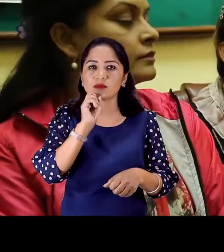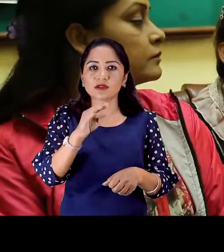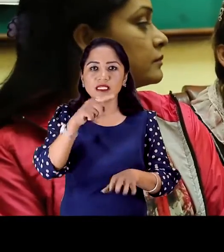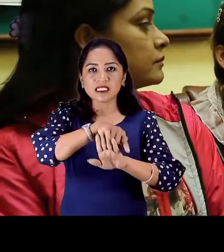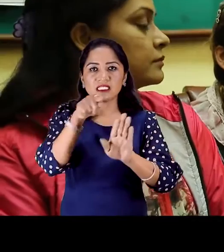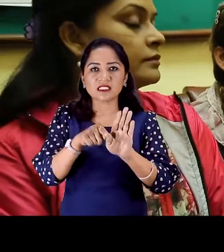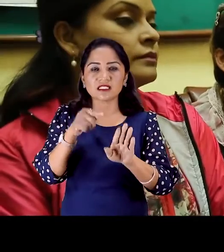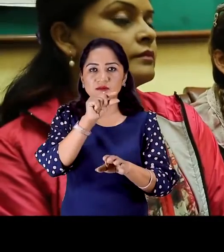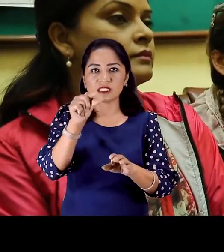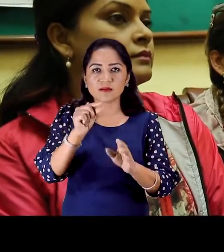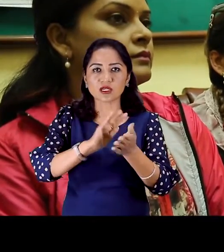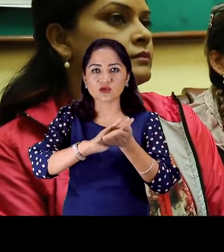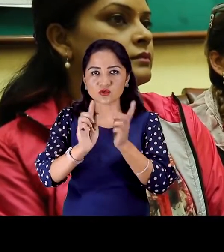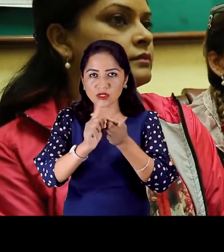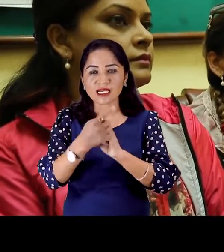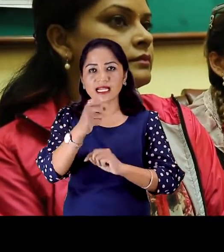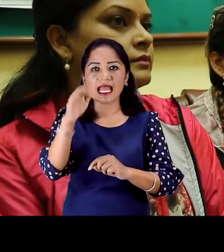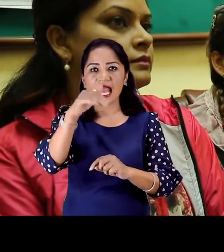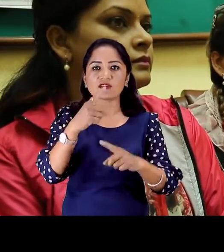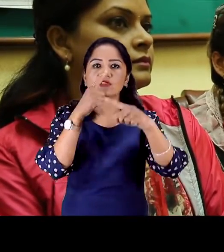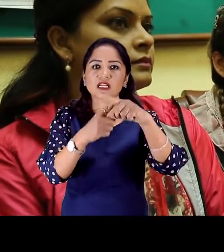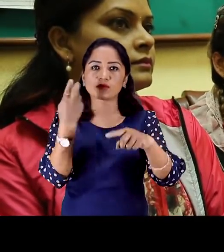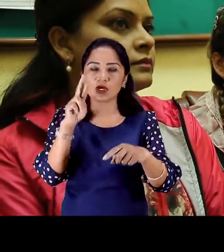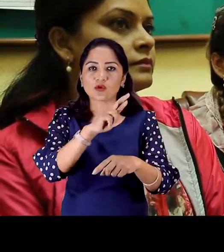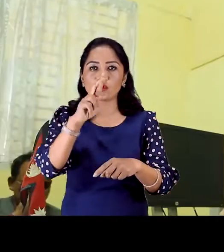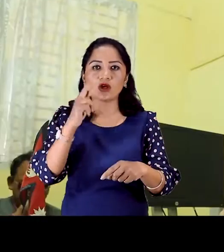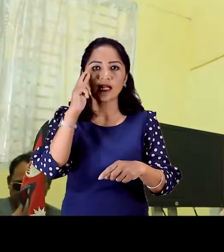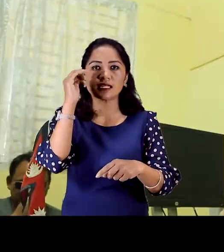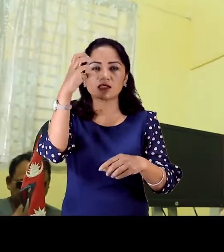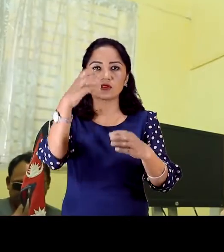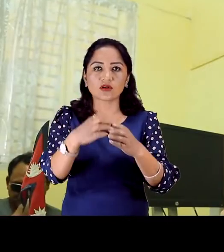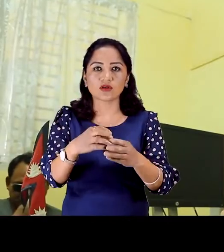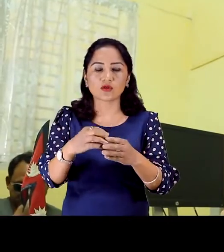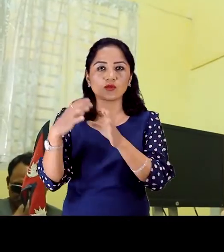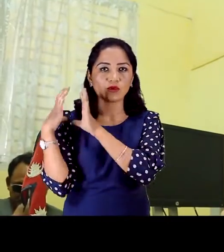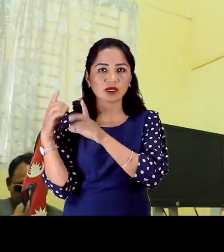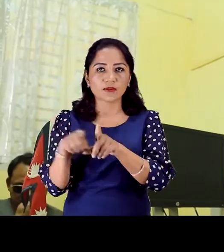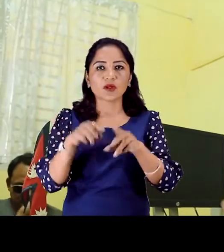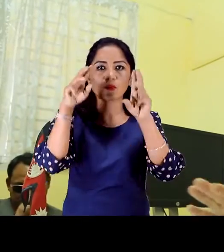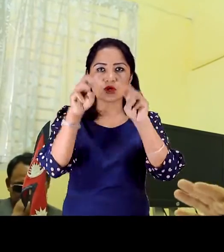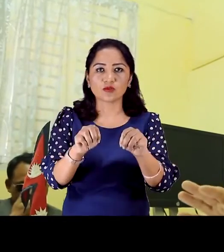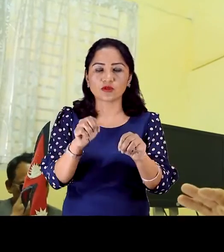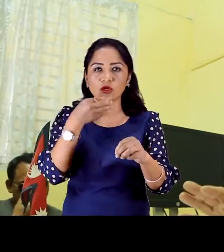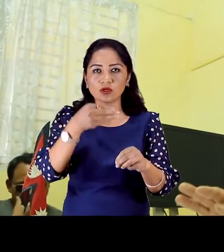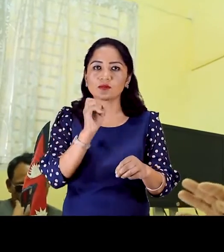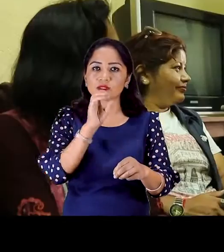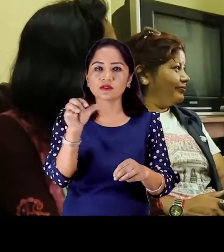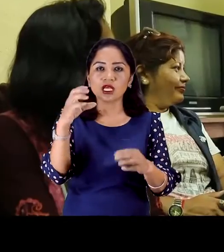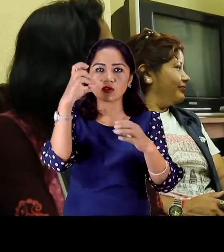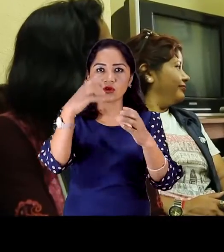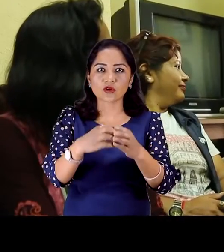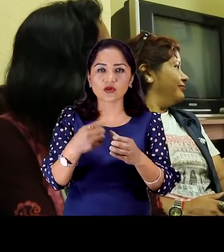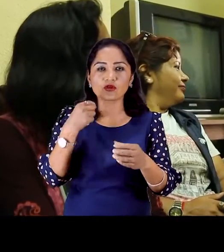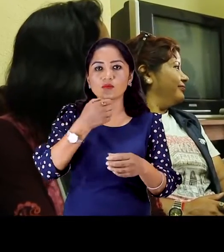दै नितिगत विश्यमा सुधार का लागी आयोक सकारात्मक रहे को राजनतिक दलहर को भूमेका पानी महत्त पण हने बताउं दै